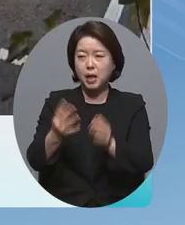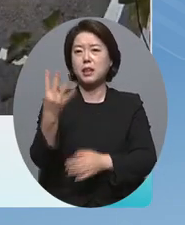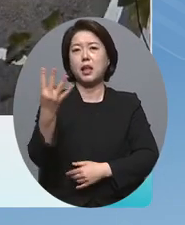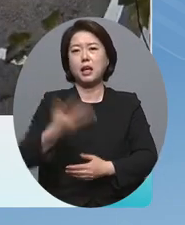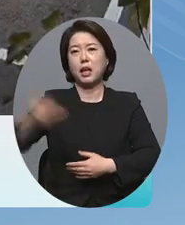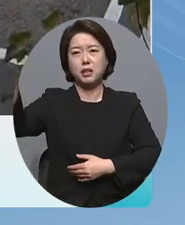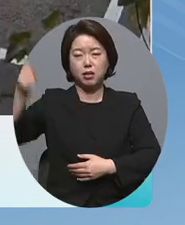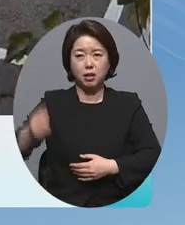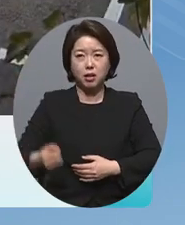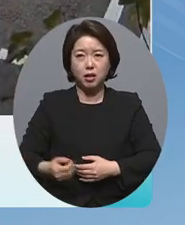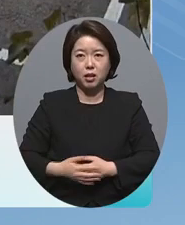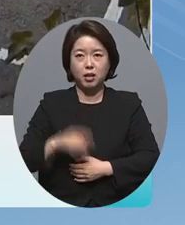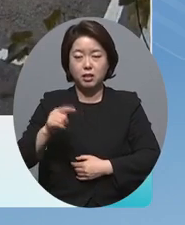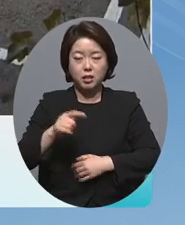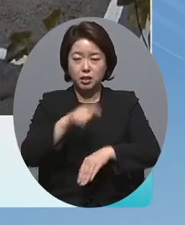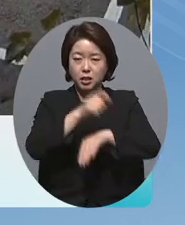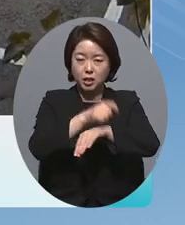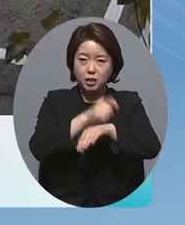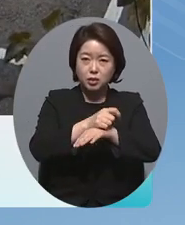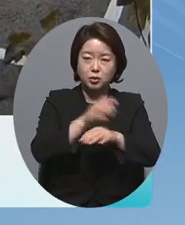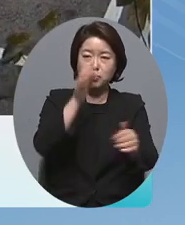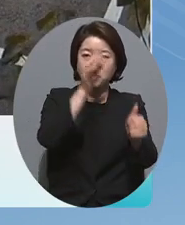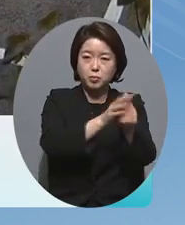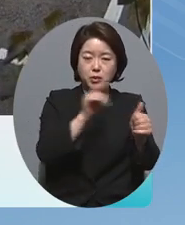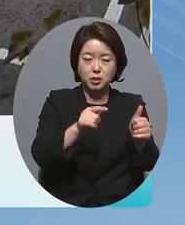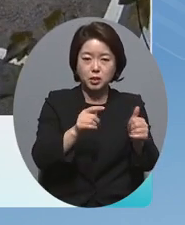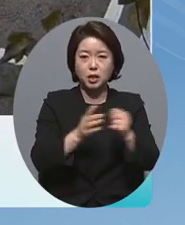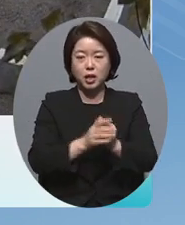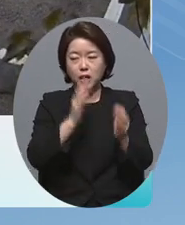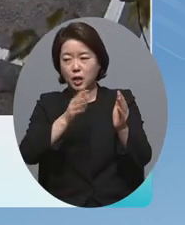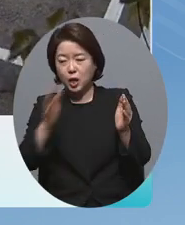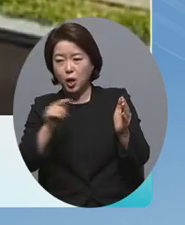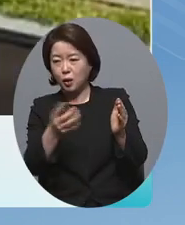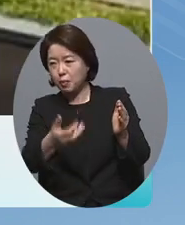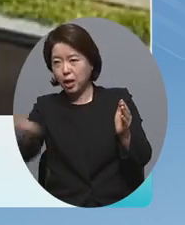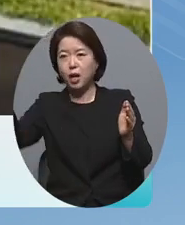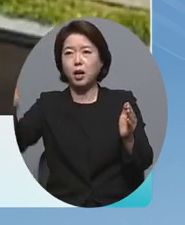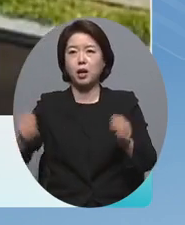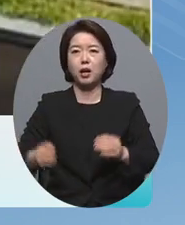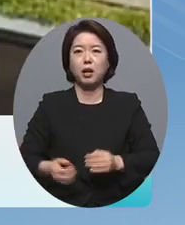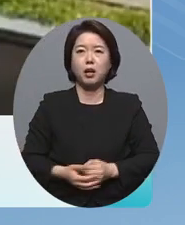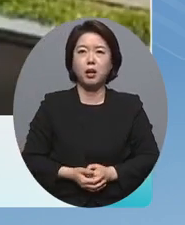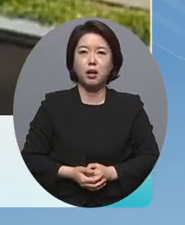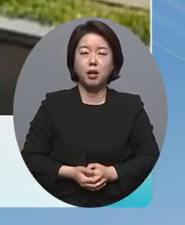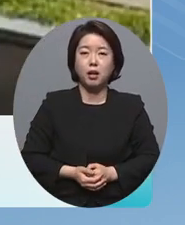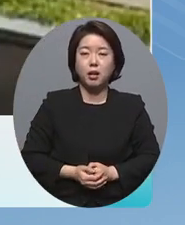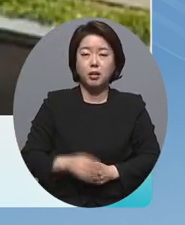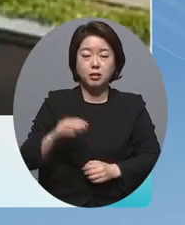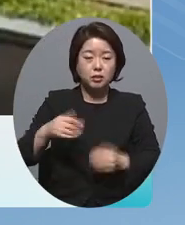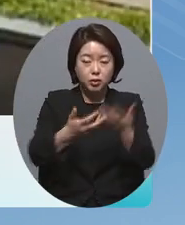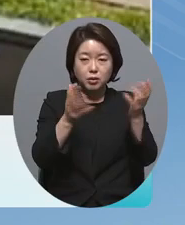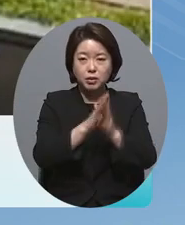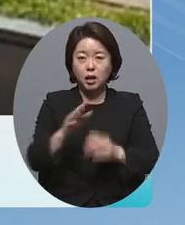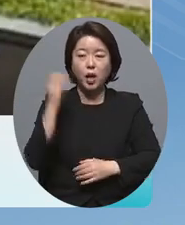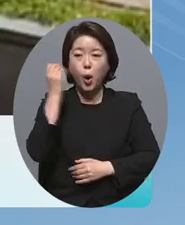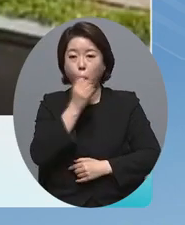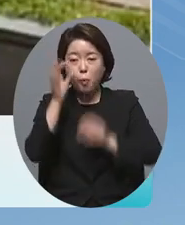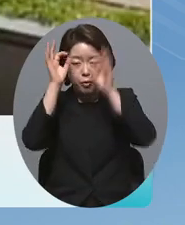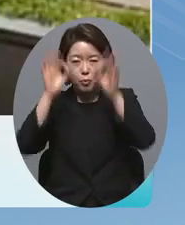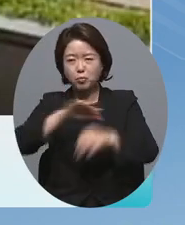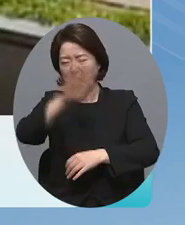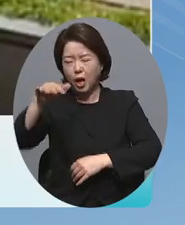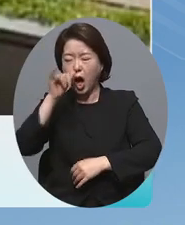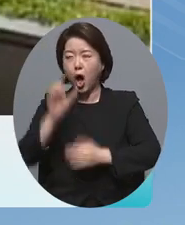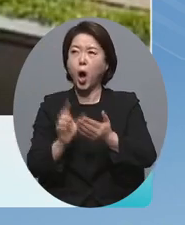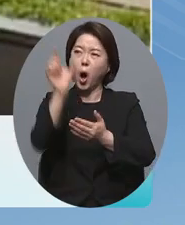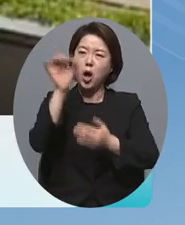당에서 발표한 정무직 당직자 인선 발표 내용을 파일 중에 하나 가져갔대요. 그거 당 홈페이지 들어오면 다 있습니다. 그래서 많은